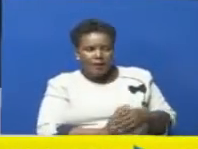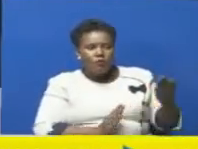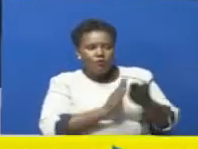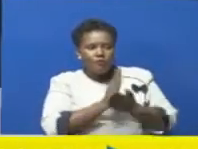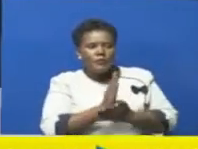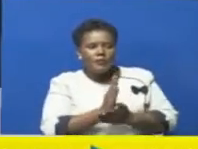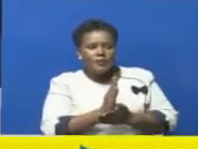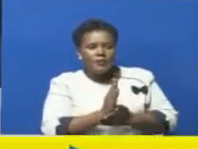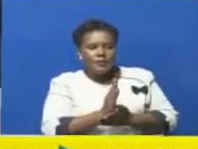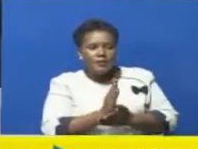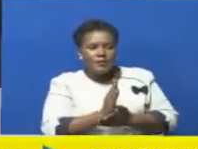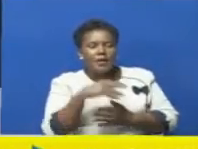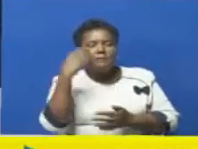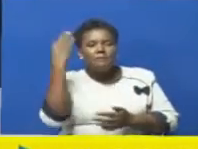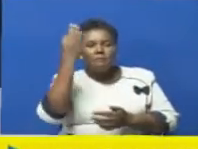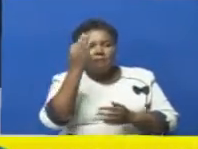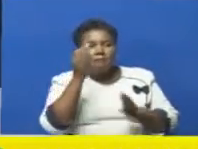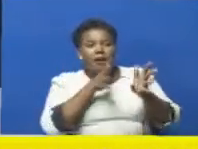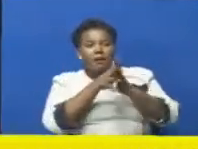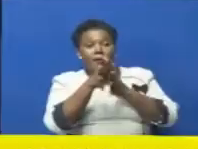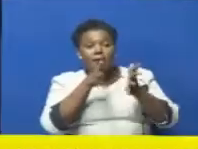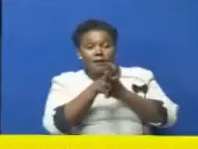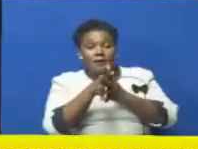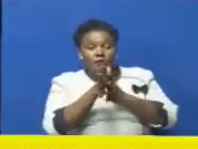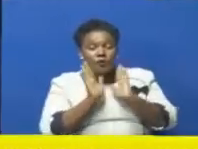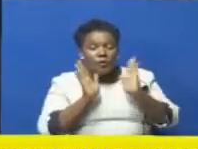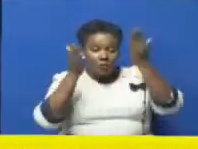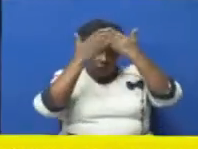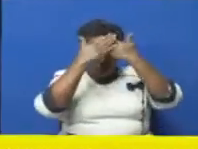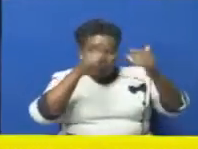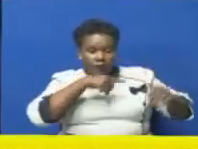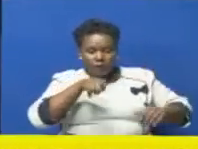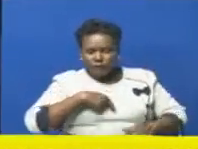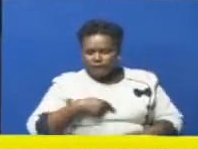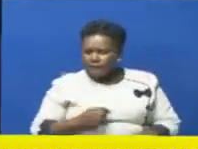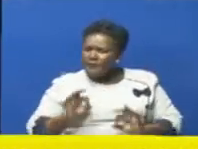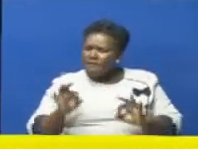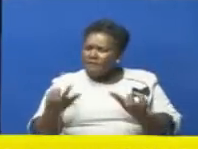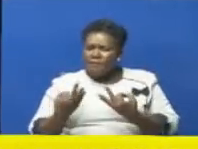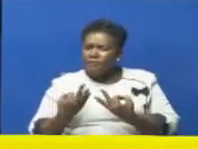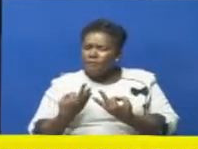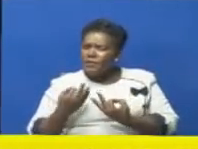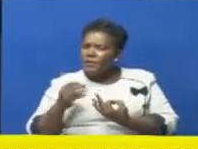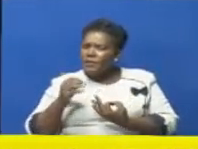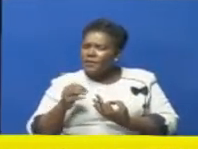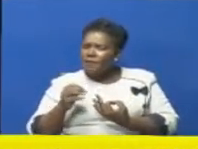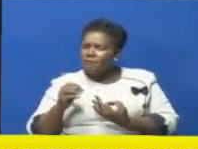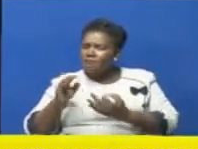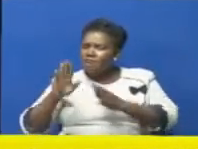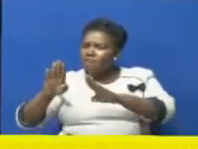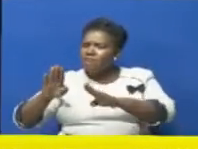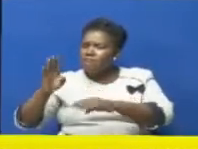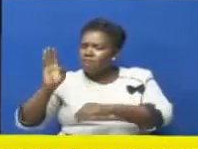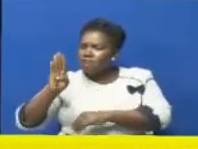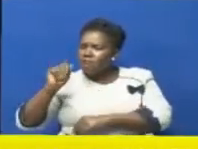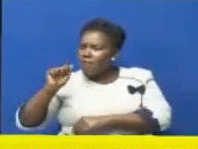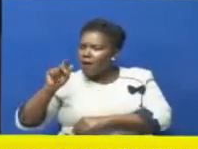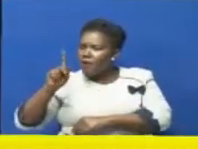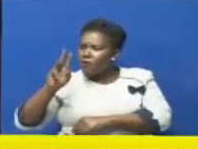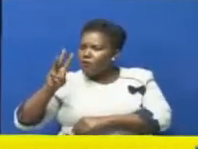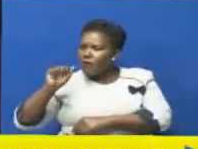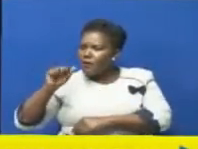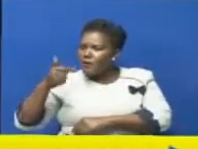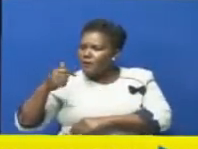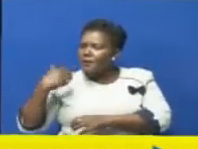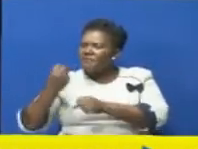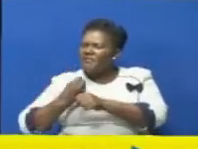wasallam. Sasa nini nafasi ya BAKWATA katika kufikia haya maendeleo ya uchumi, elimu, sekta ya afya kama ulivyotaja? Mnafanya nini